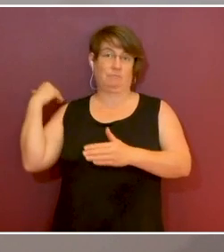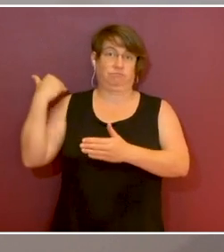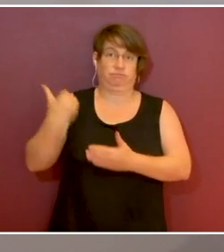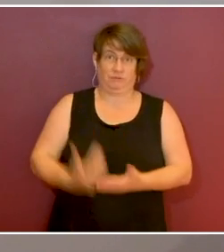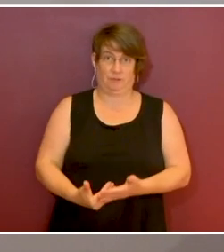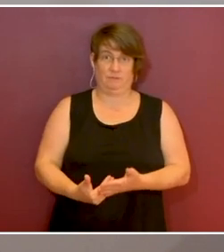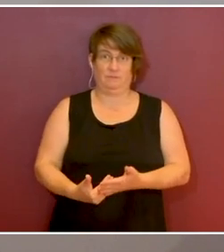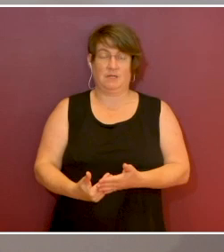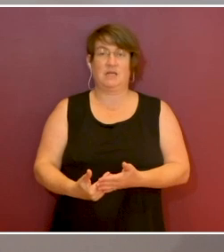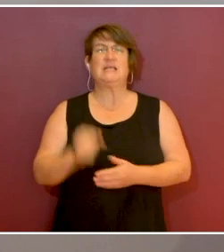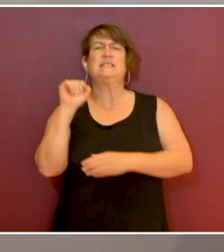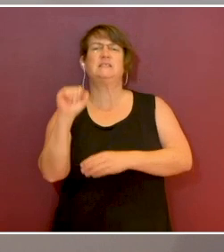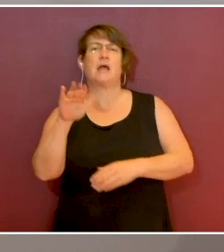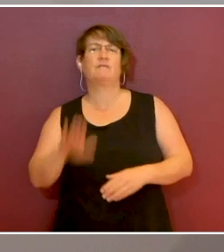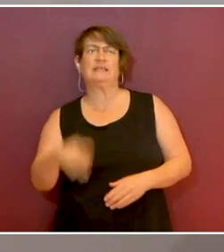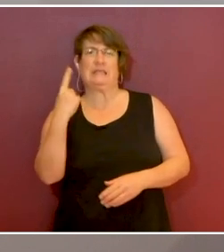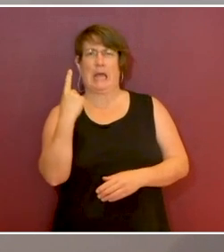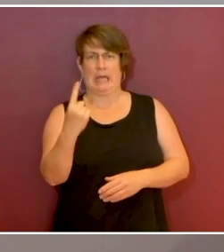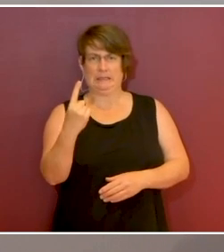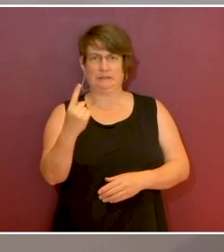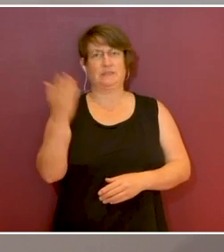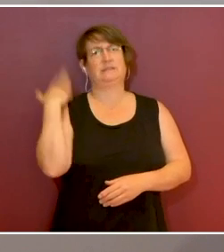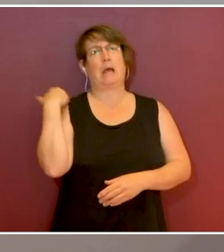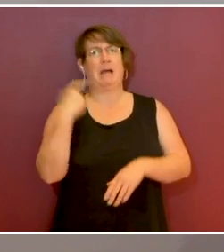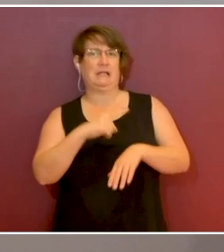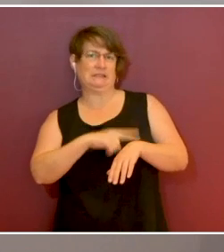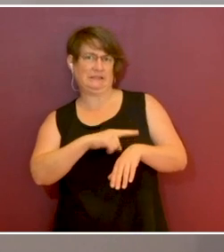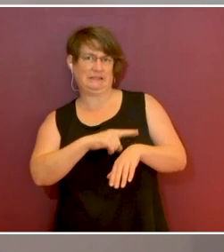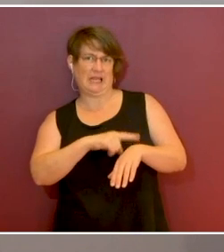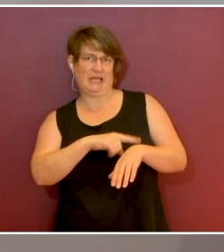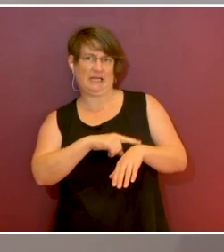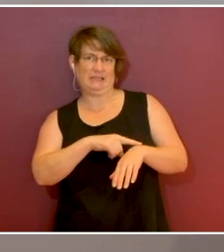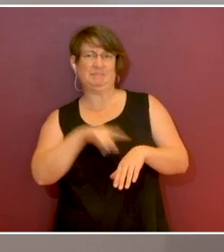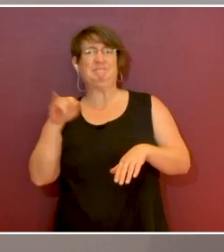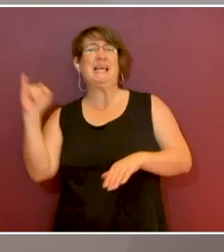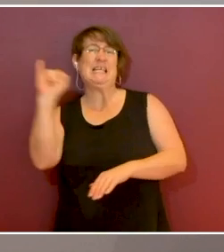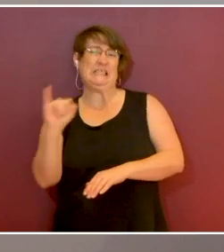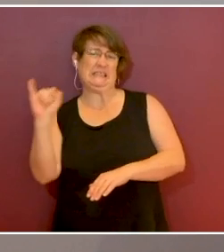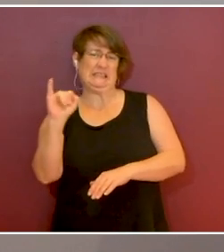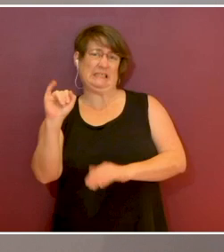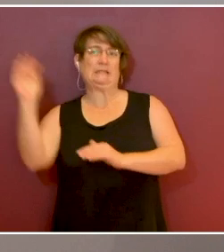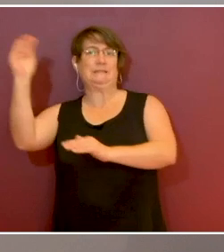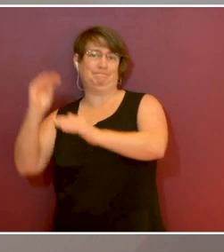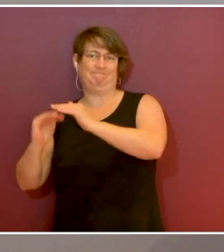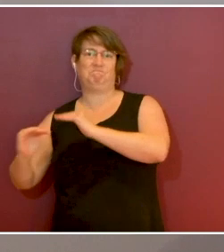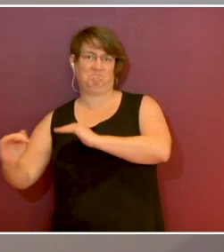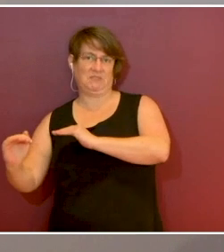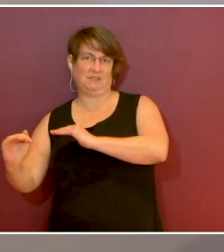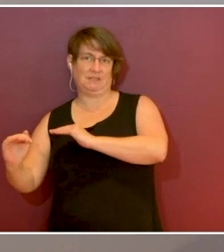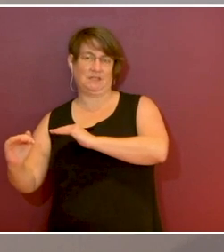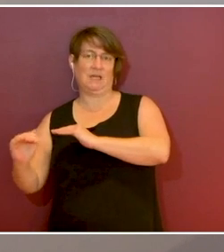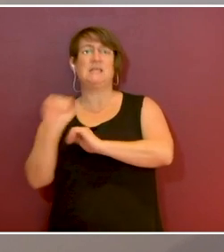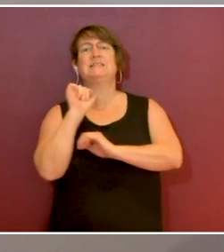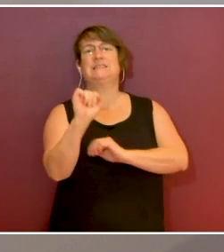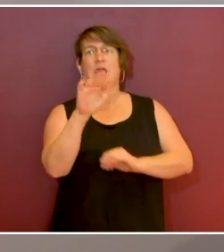Zeit, die dann mit doch vergleichsweise niedriger Inzidenz versehen war. Safe Kids 2